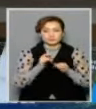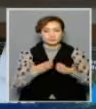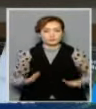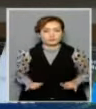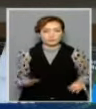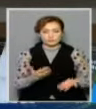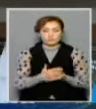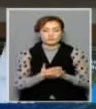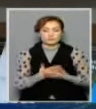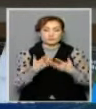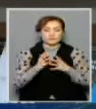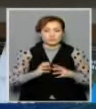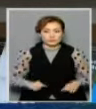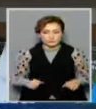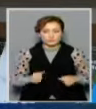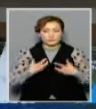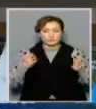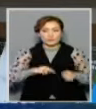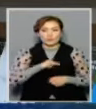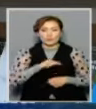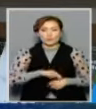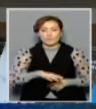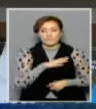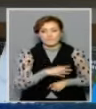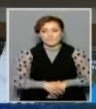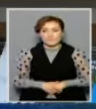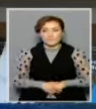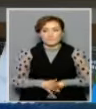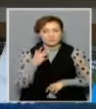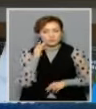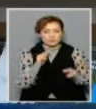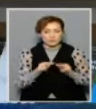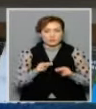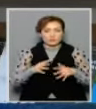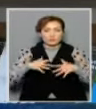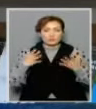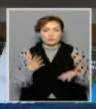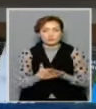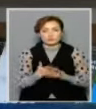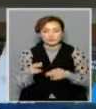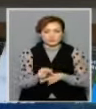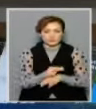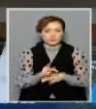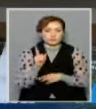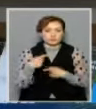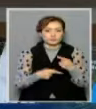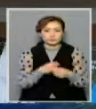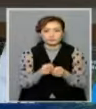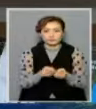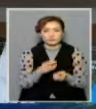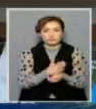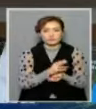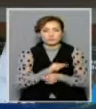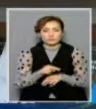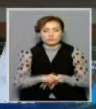жизни. Он проявил здесь все свои творческие способности. Он является педагогом с большой буквы, воспитал не одно поколение талантливых